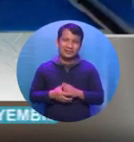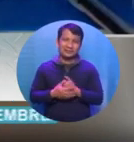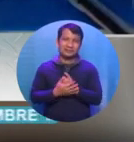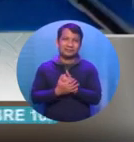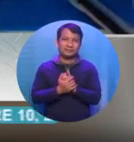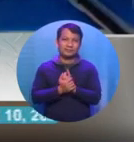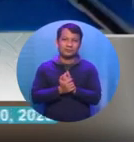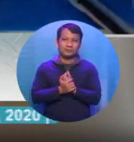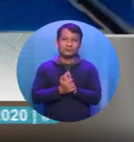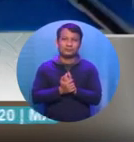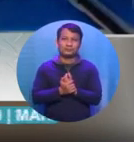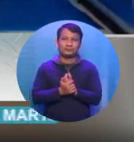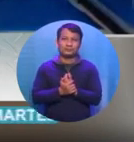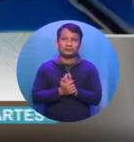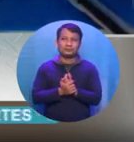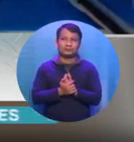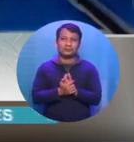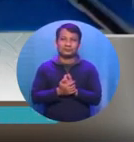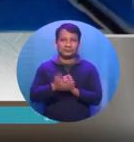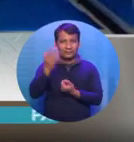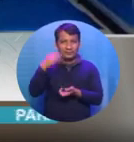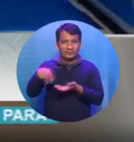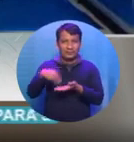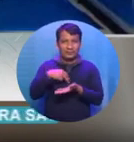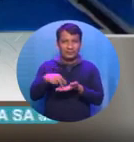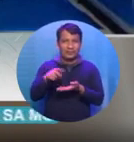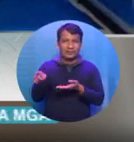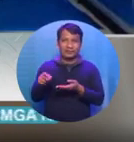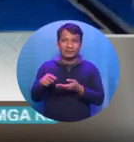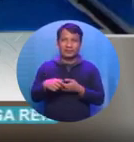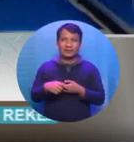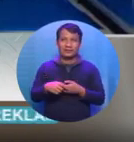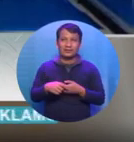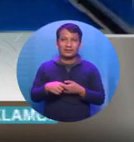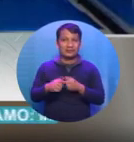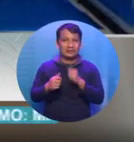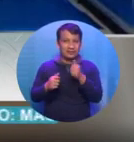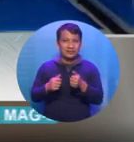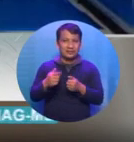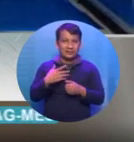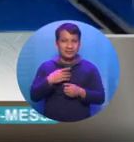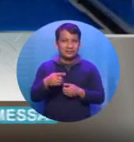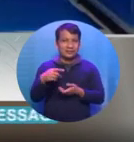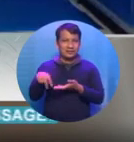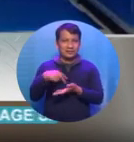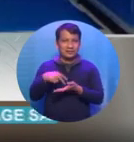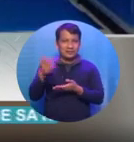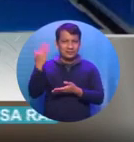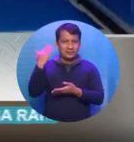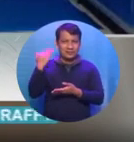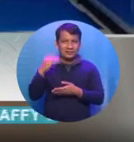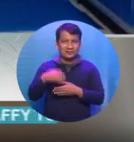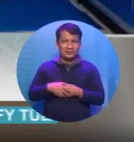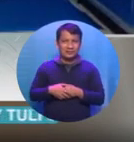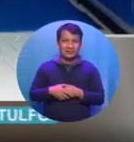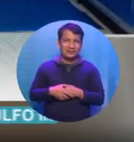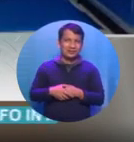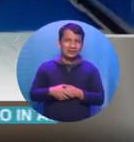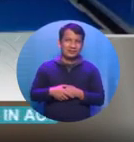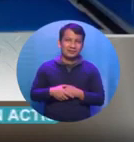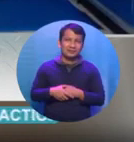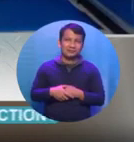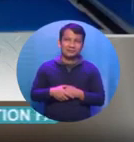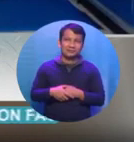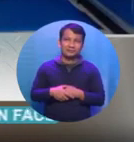Parehong talented din yung mga parents mo? Yes po, na... Mahilig din po silang sumayaw. Siguro po, dati po. Ah,